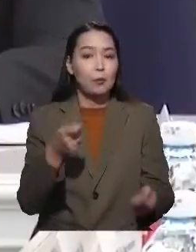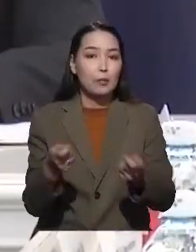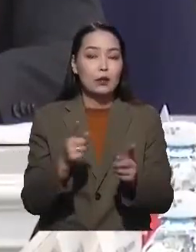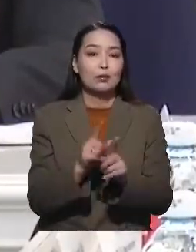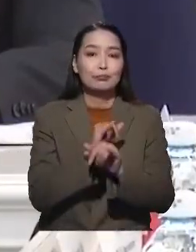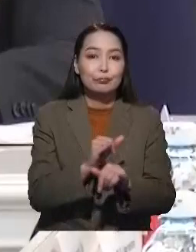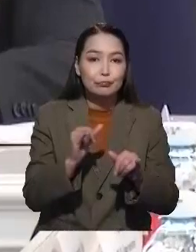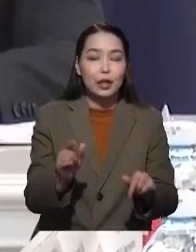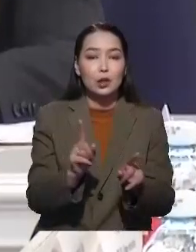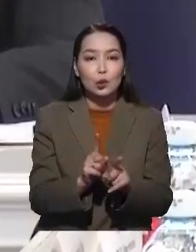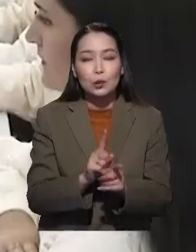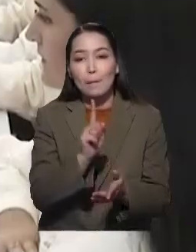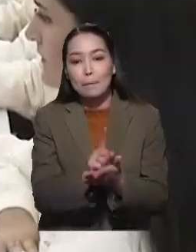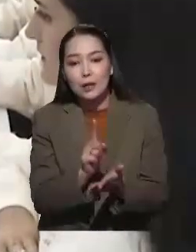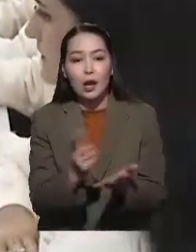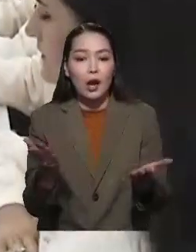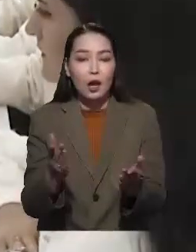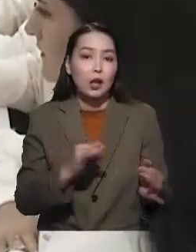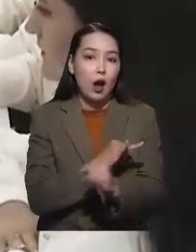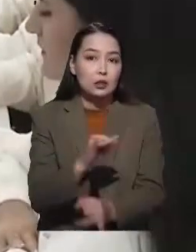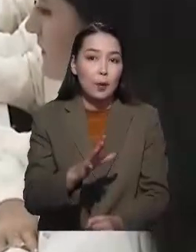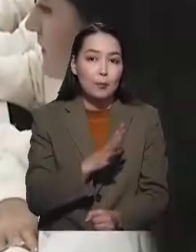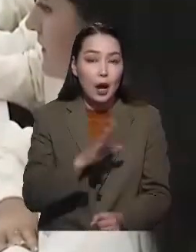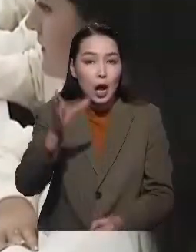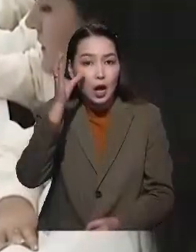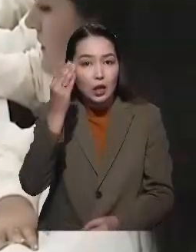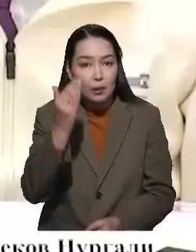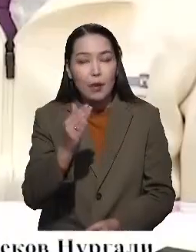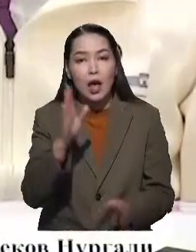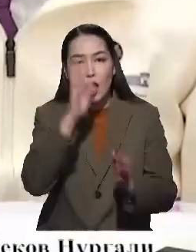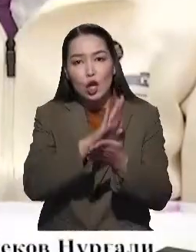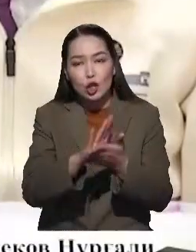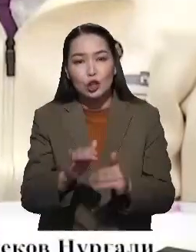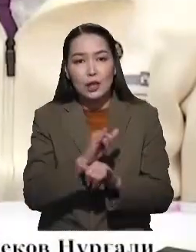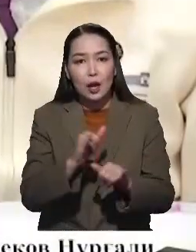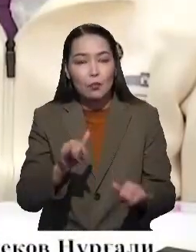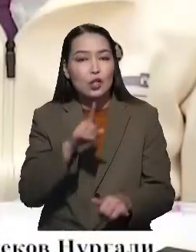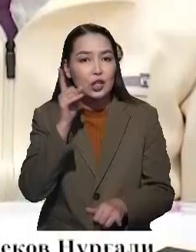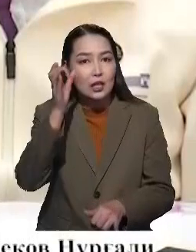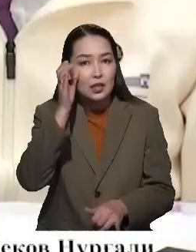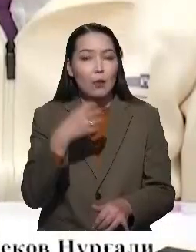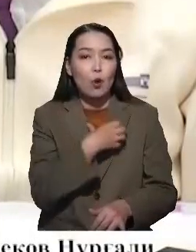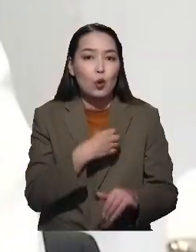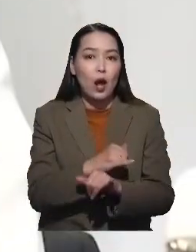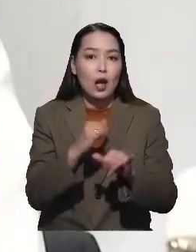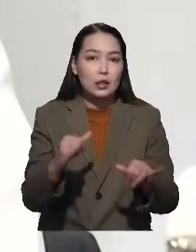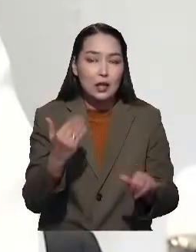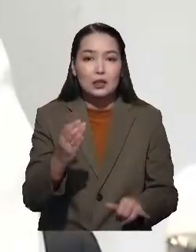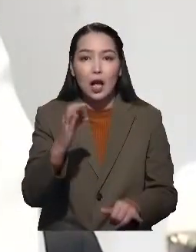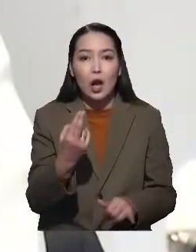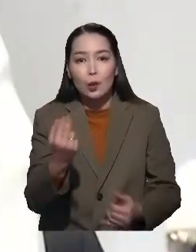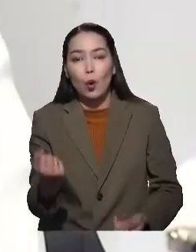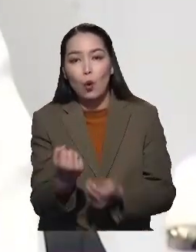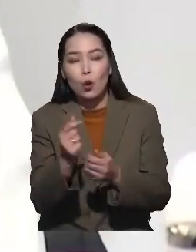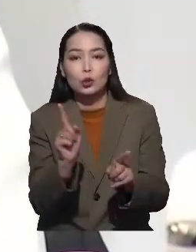ынталандыру жөніндегі міндеттерді талқылады. Сондай-ақ ғылыми экожүйені дамыту, жас ғалымдардың рөлін арттыру және оларды әлеуметтік қолдау